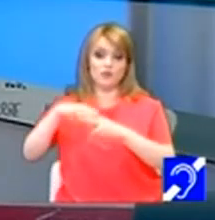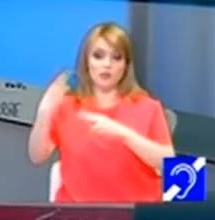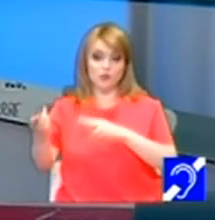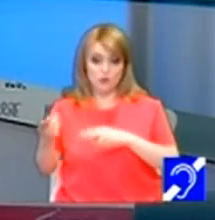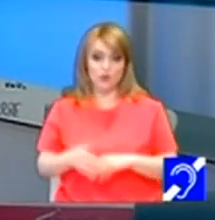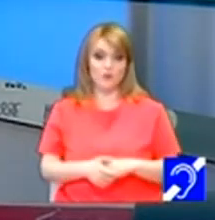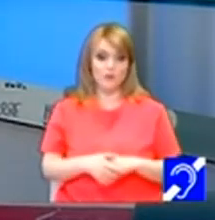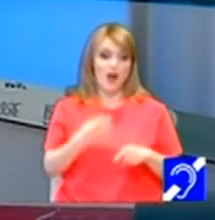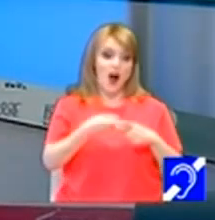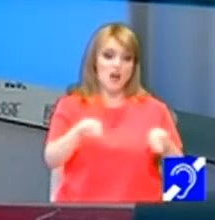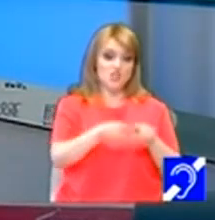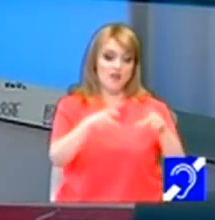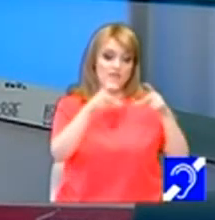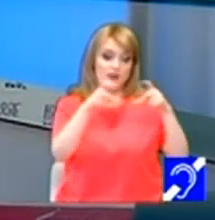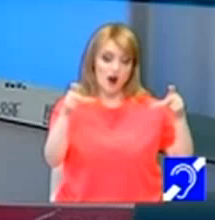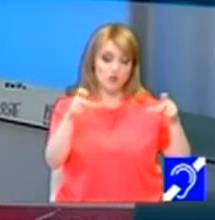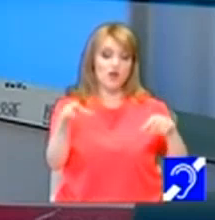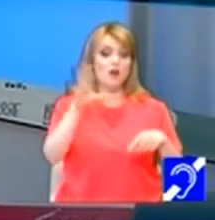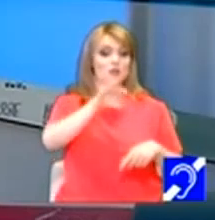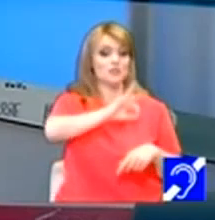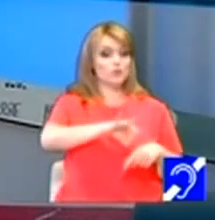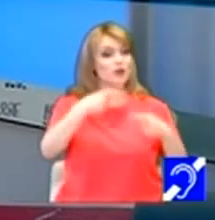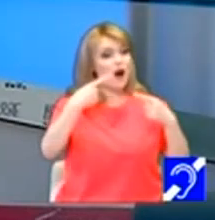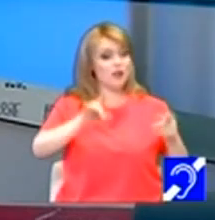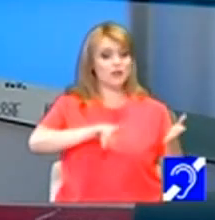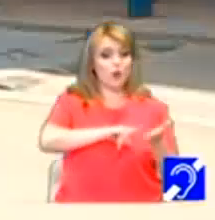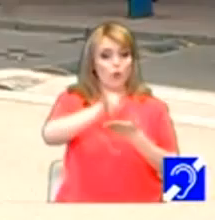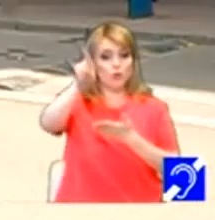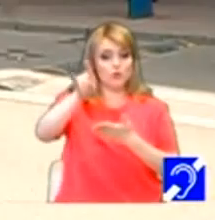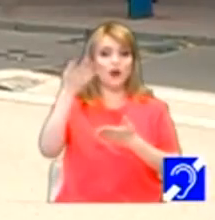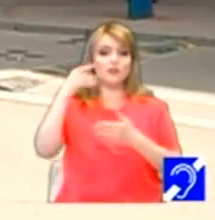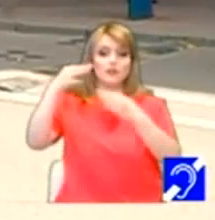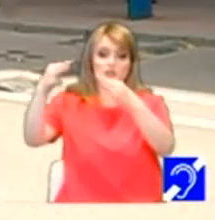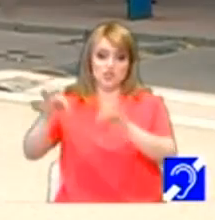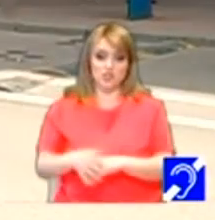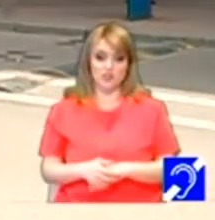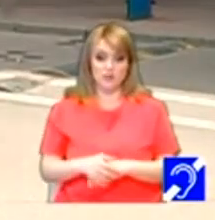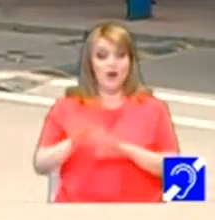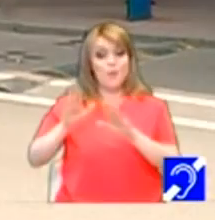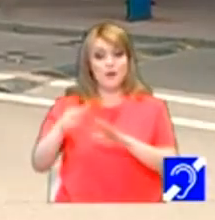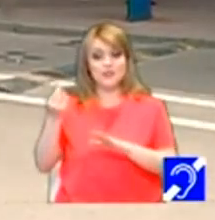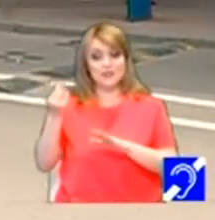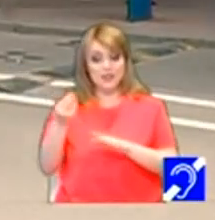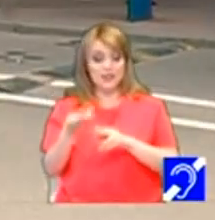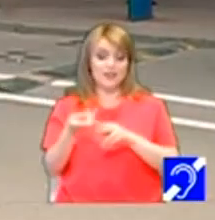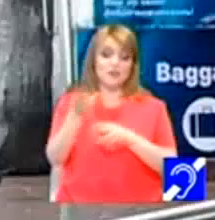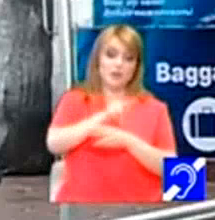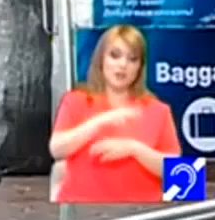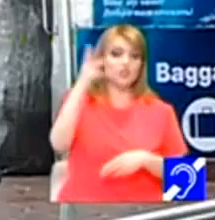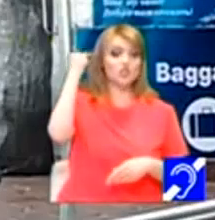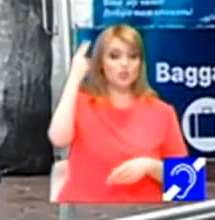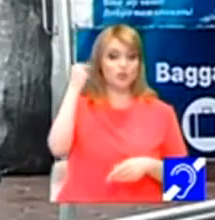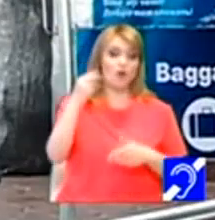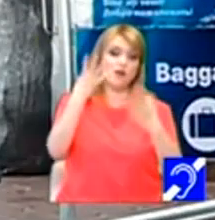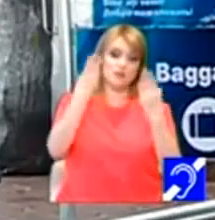pandemiei, vouchere pe care să le folosească pentru alte curse aeriene. La rândul lor, operatorii din domeniu sunt îndemnați să arate flexibilitate în